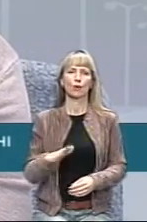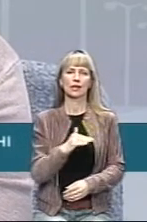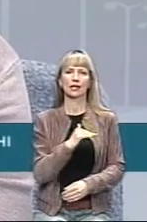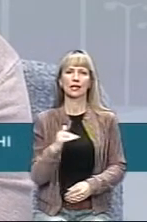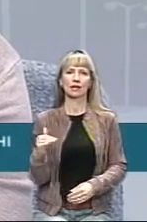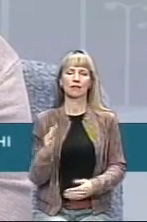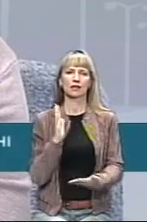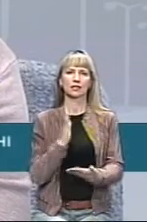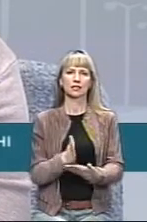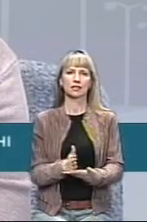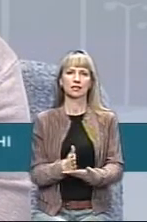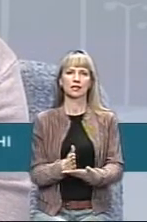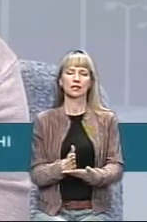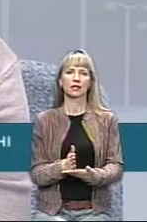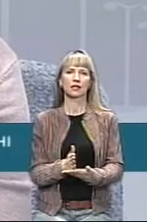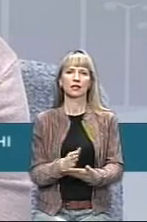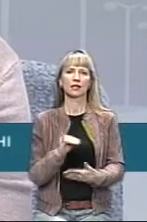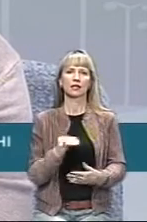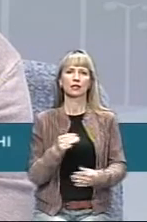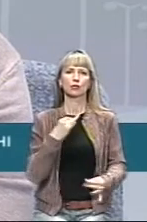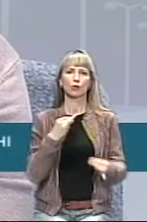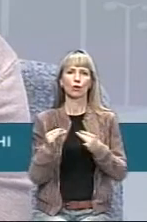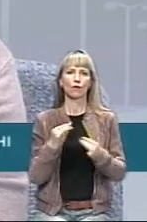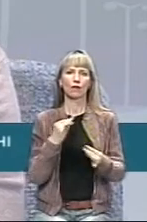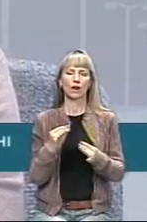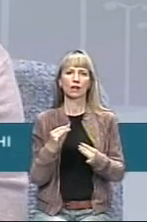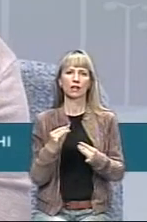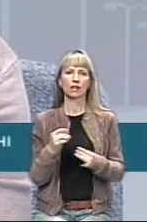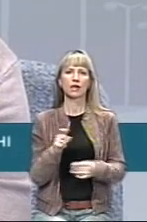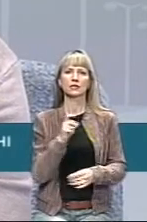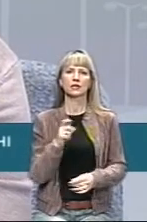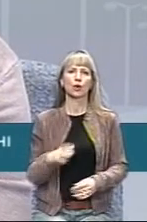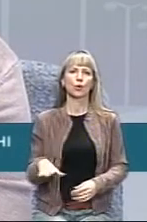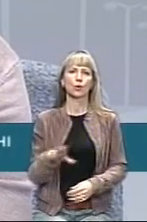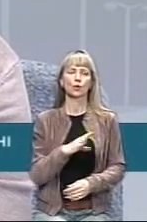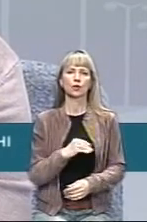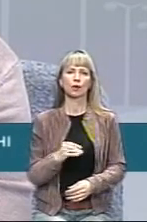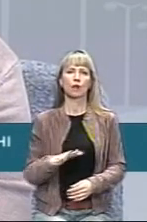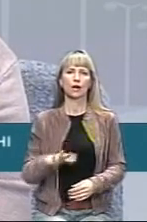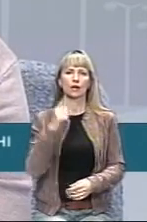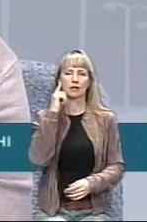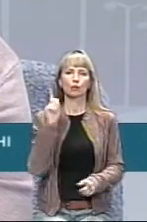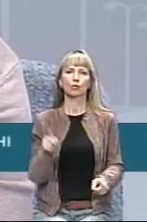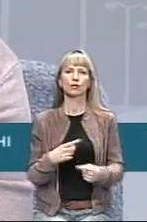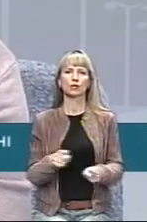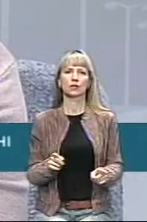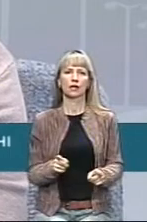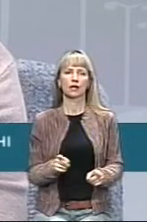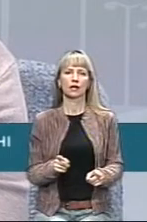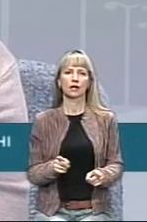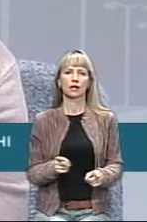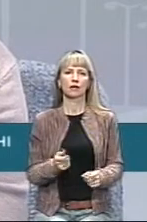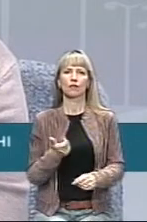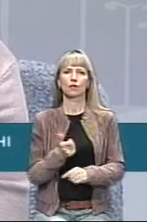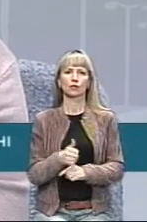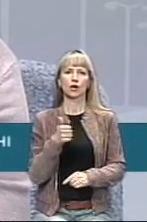і стиль, і саме от, і спілкування з усіма в краєзнавчому музеї, я можу відзначити, це дійсно на дуже